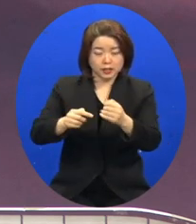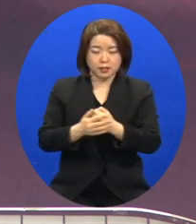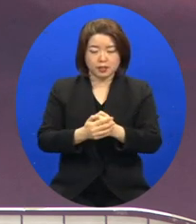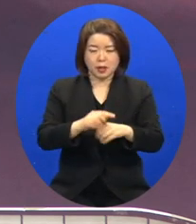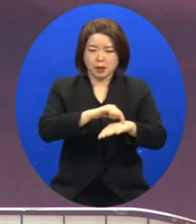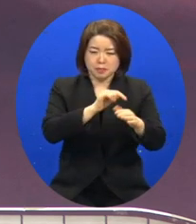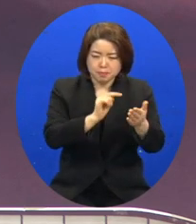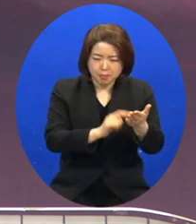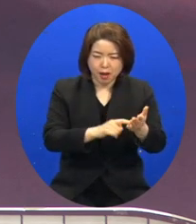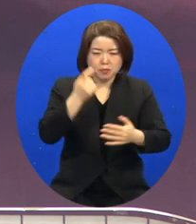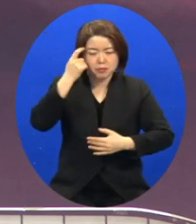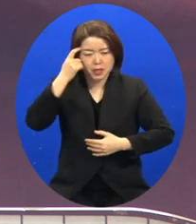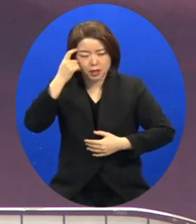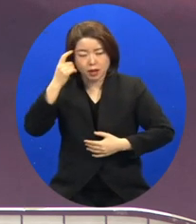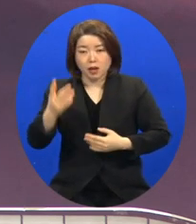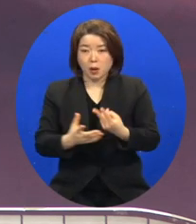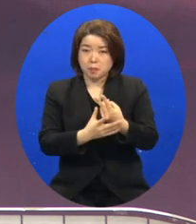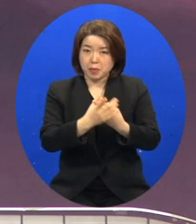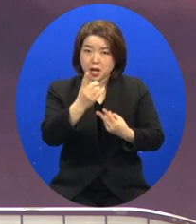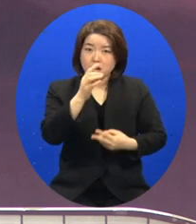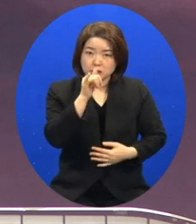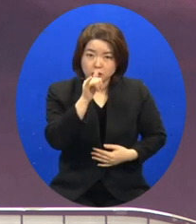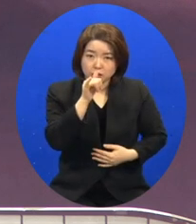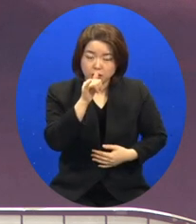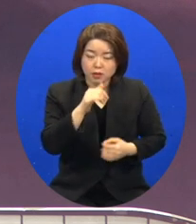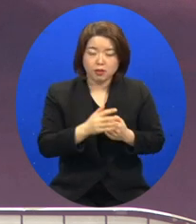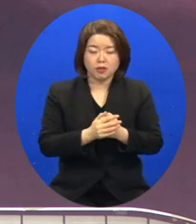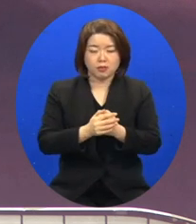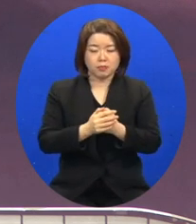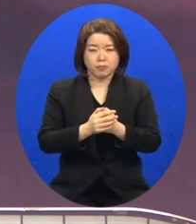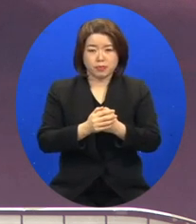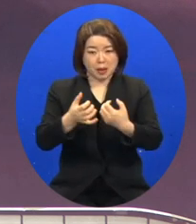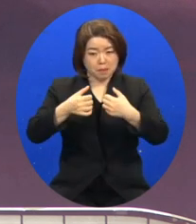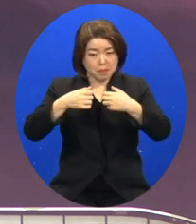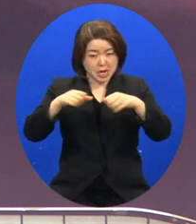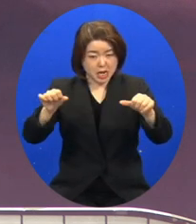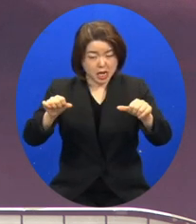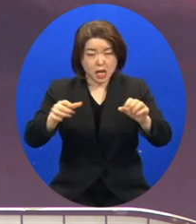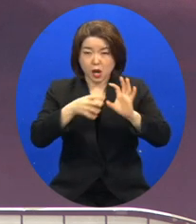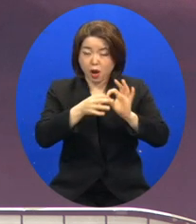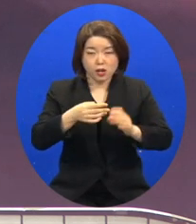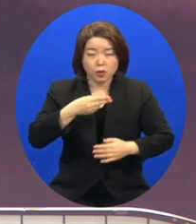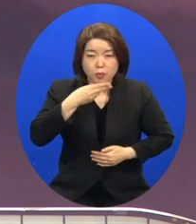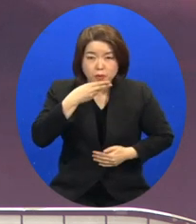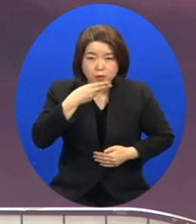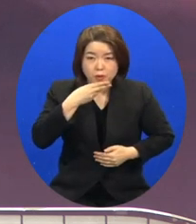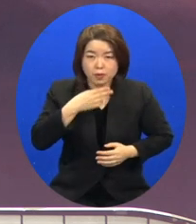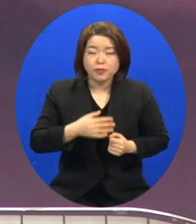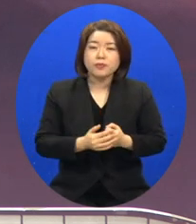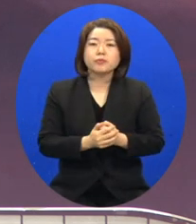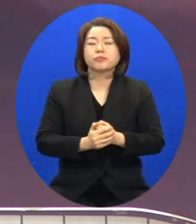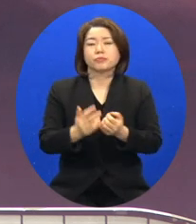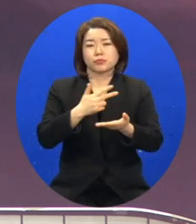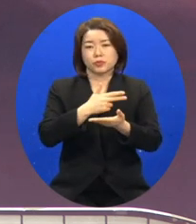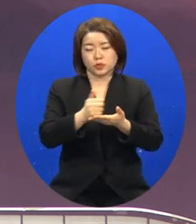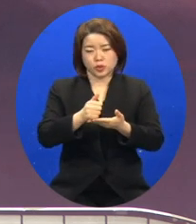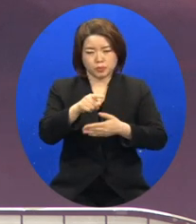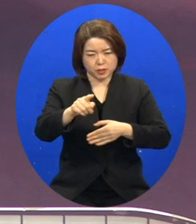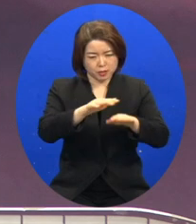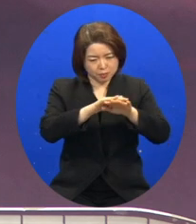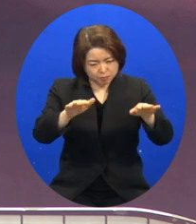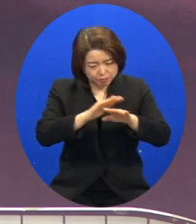생각으로 하나가 되어 있습니까 깨어진 관계 는 없이 없습니까 주님은 풀어 주기를